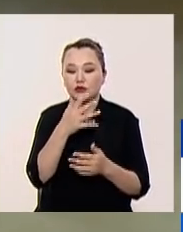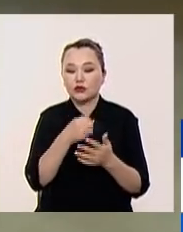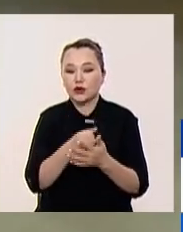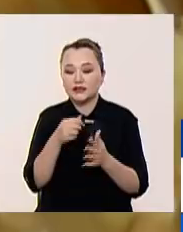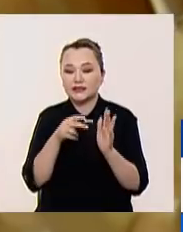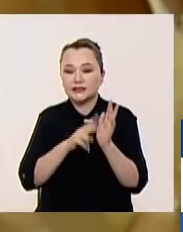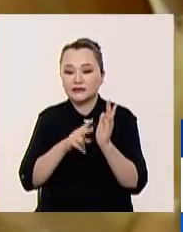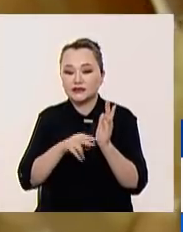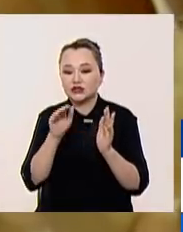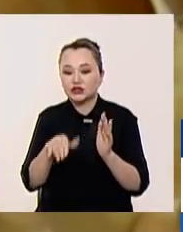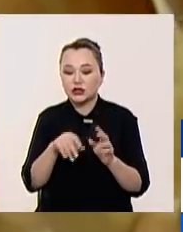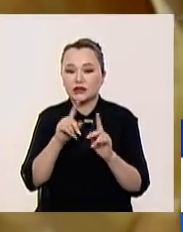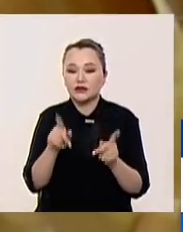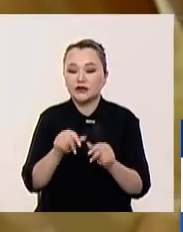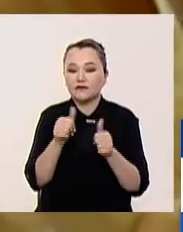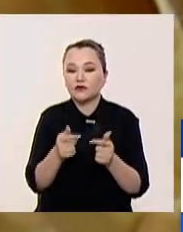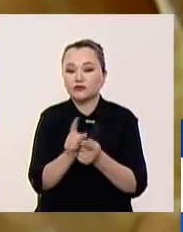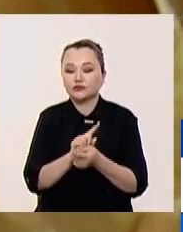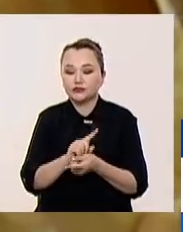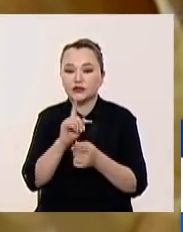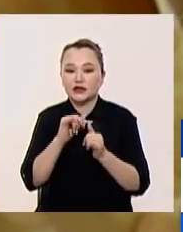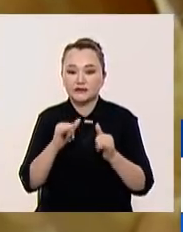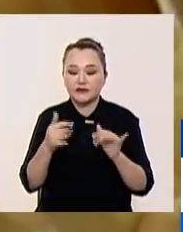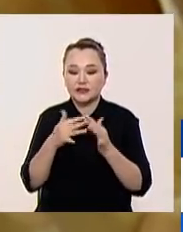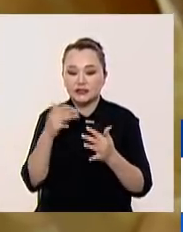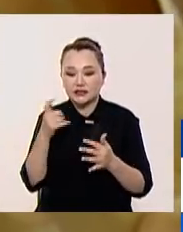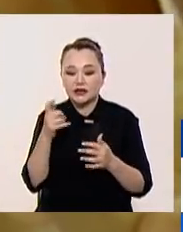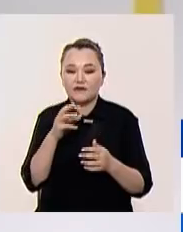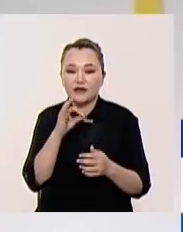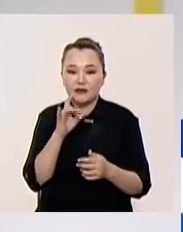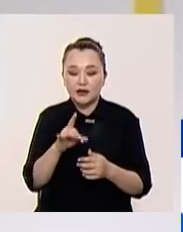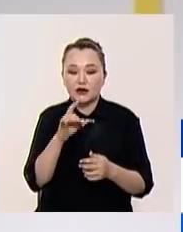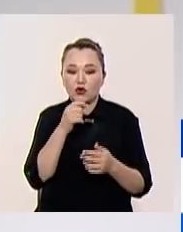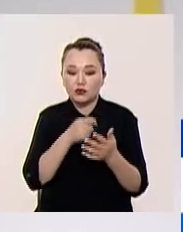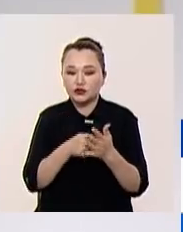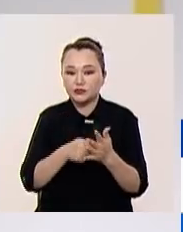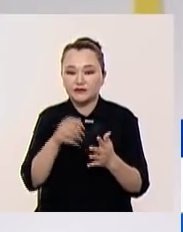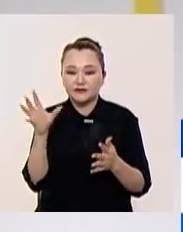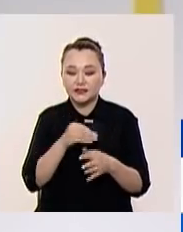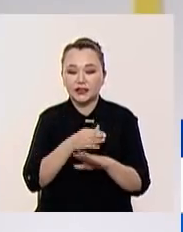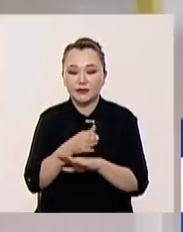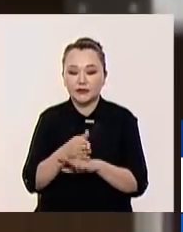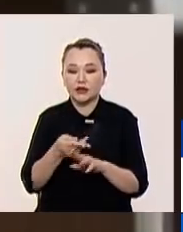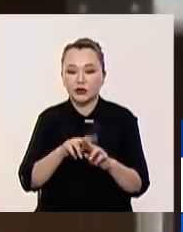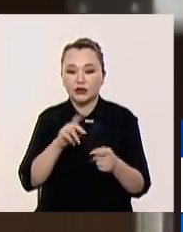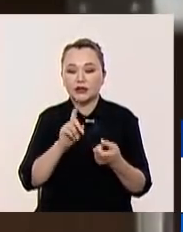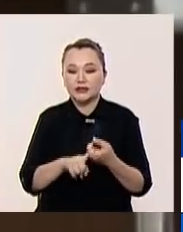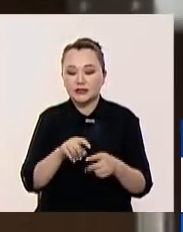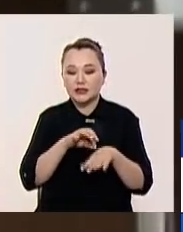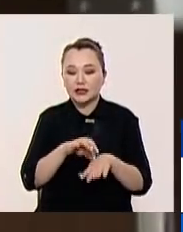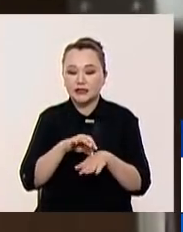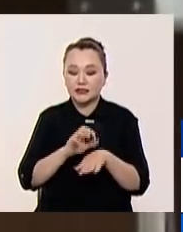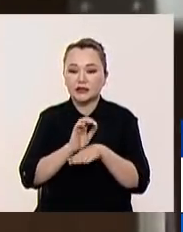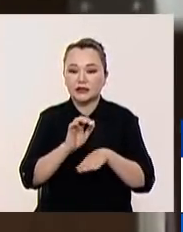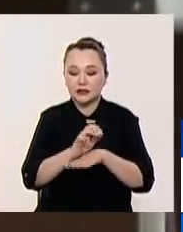Эта реформа приведет еще к тому, что будет развиваться сельское хозяйство, фермерство, общепит. Все направления, которые касаются логистики и